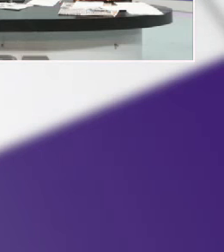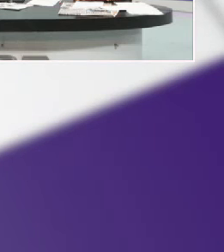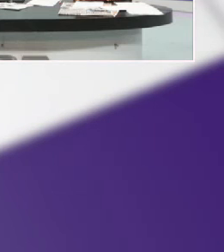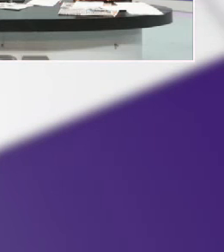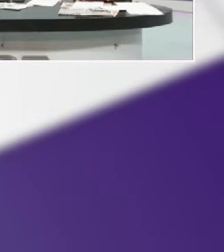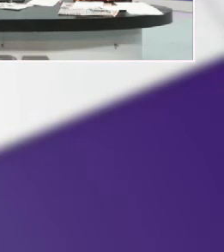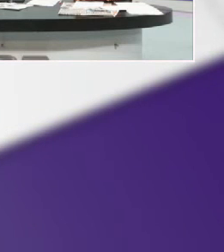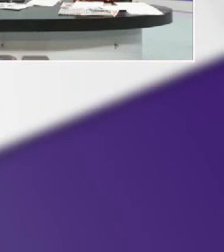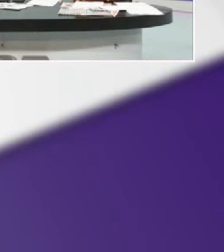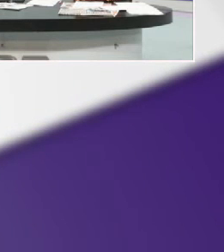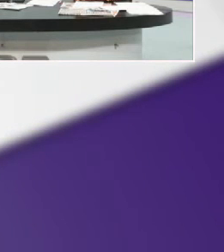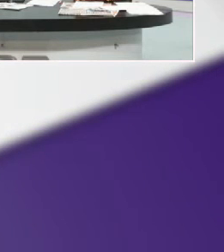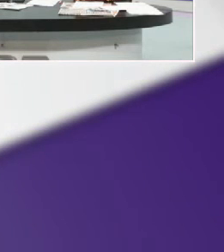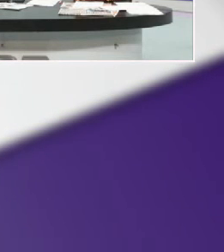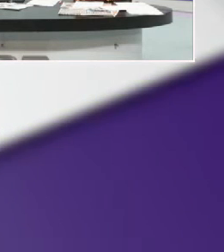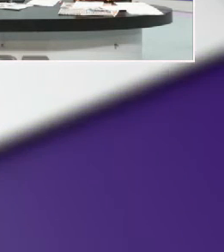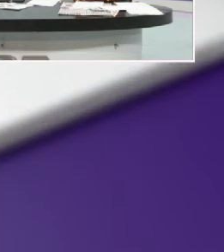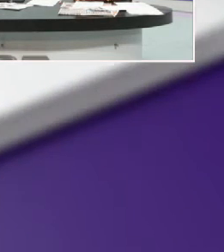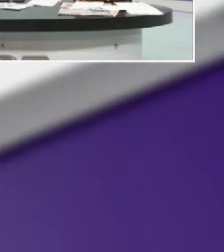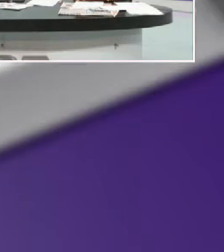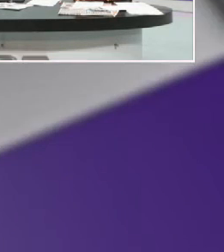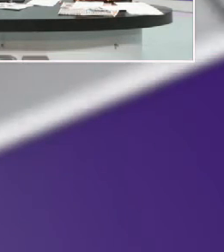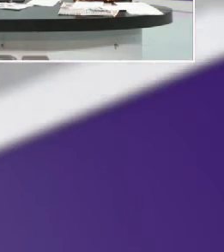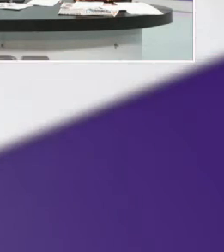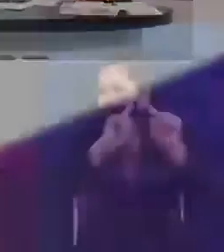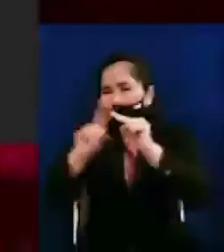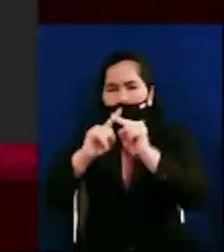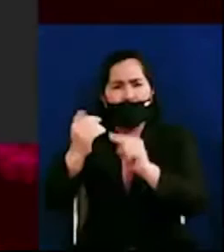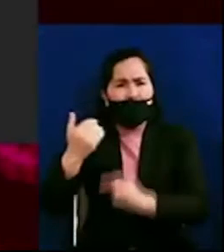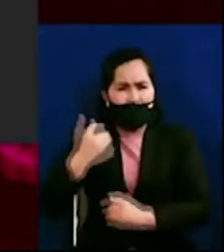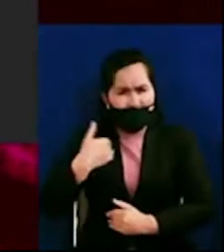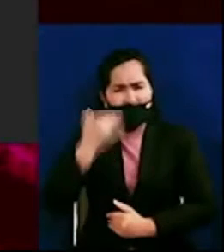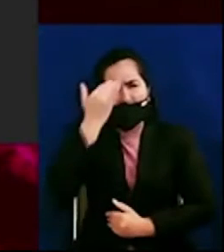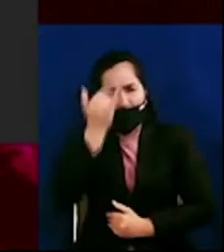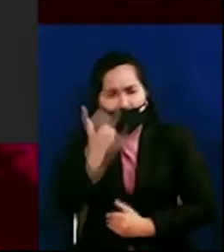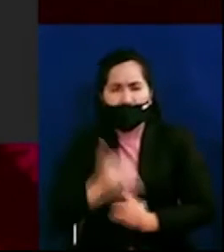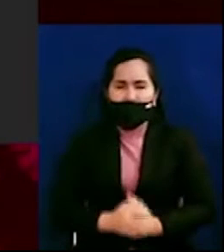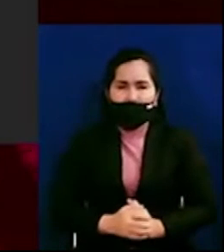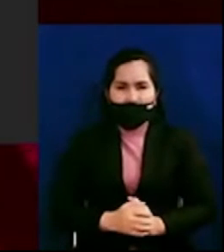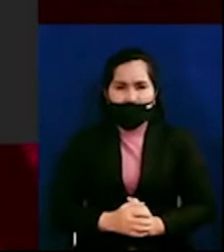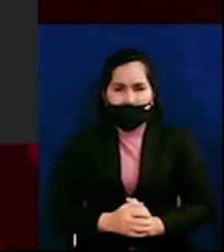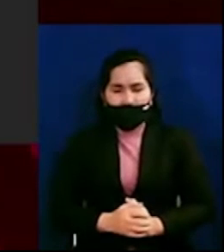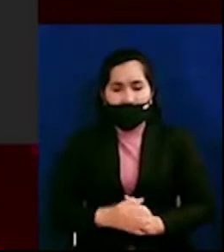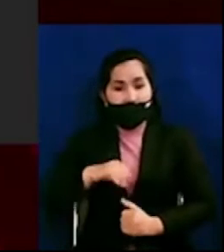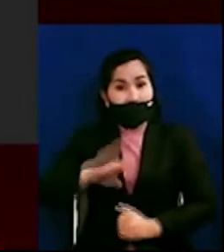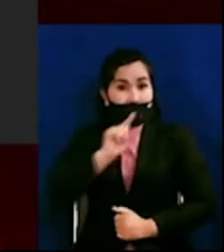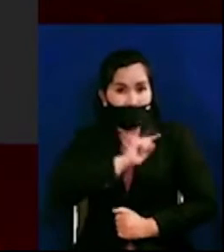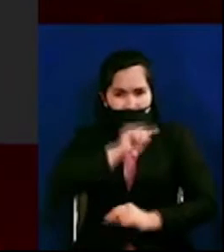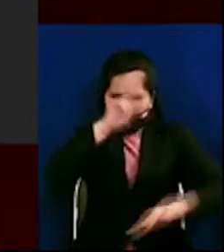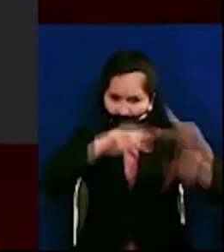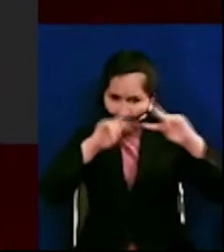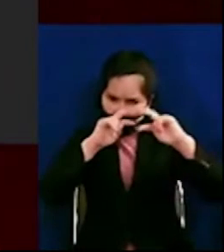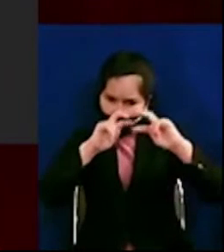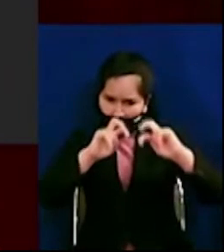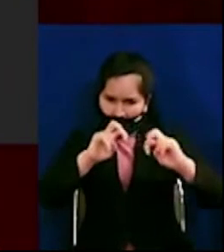ทางคุณหมอนครเปรมศรีค่ะท่านได้ชี้แจงกับเรื่องนี้นะคะบอกว่าตอนนี้มีข่าวลือเกี่ยวกับการเจรจา